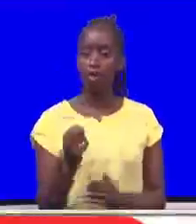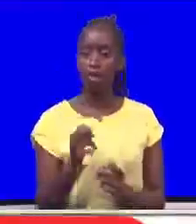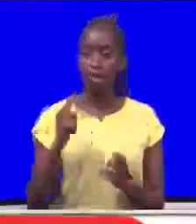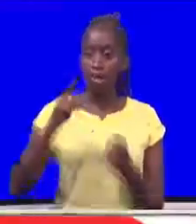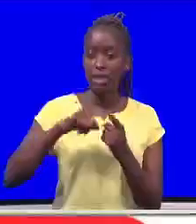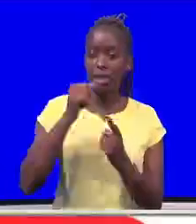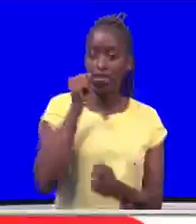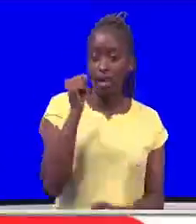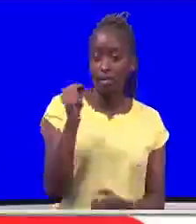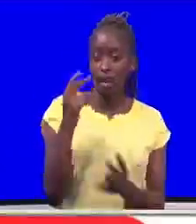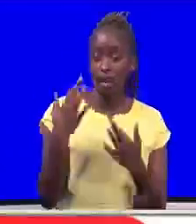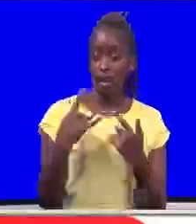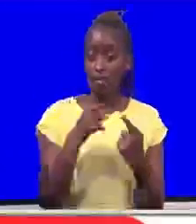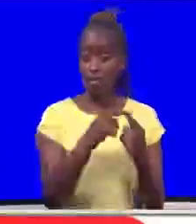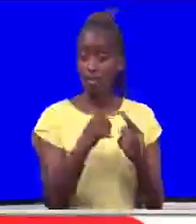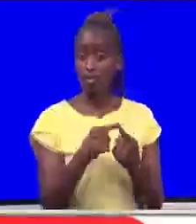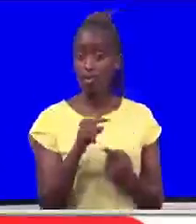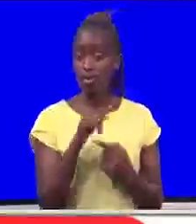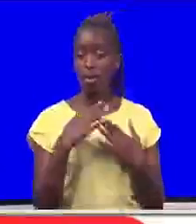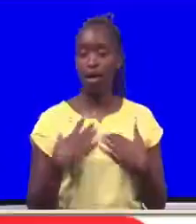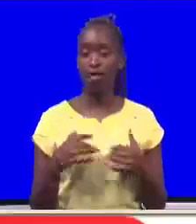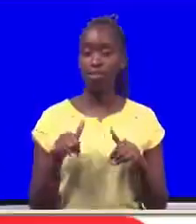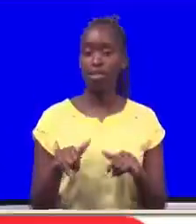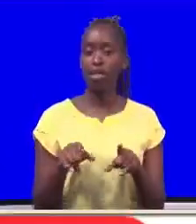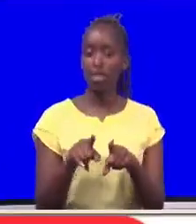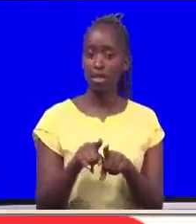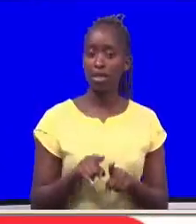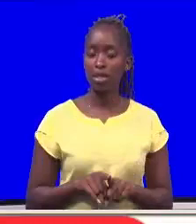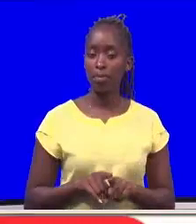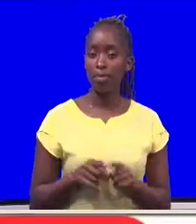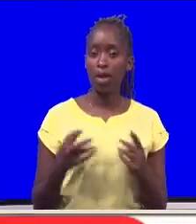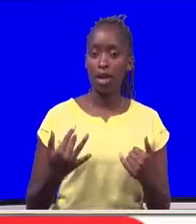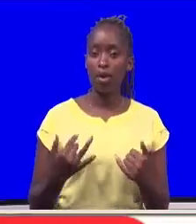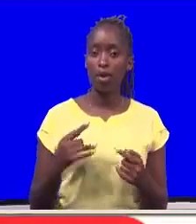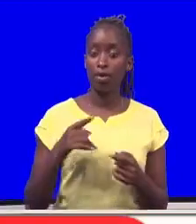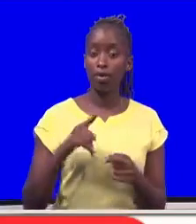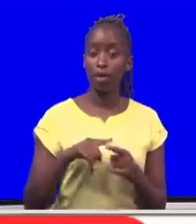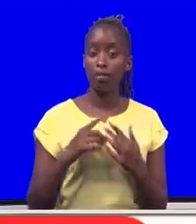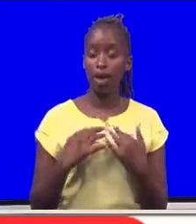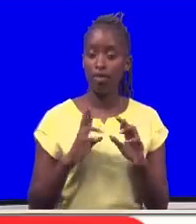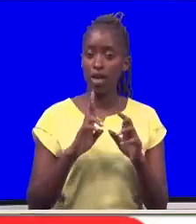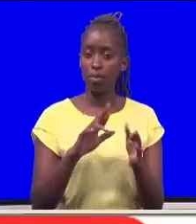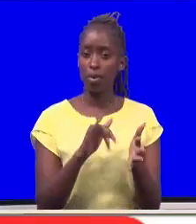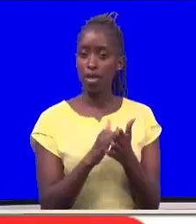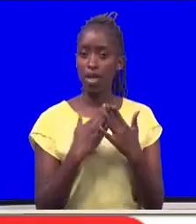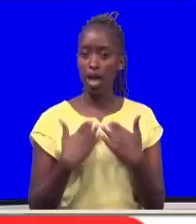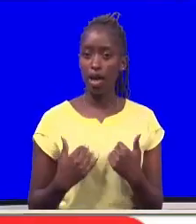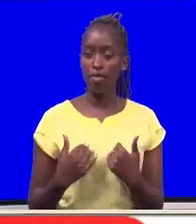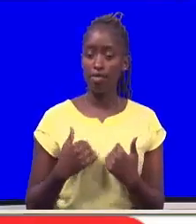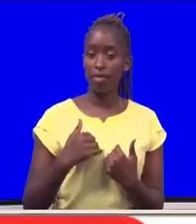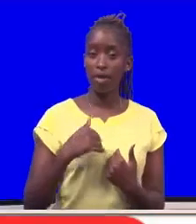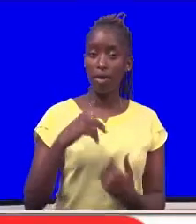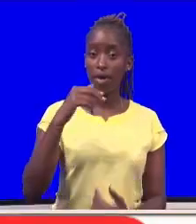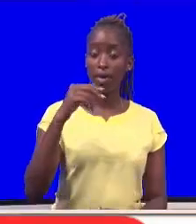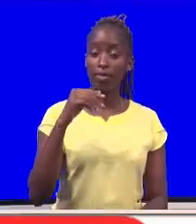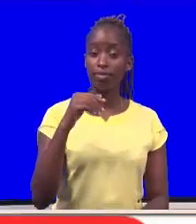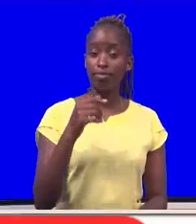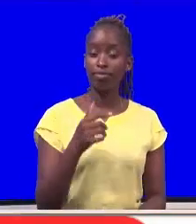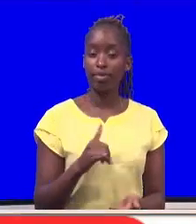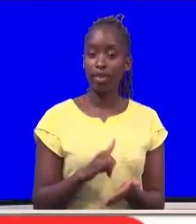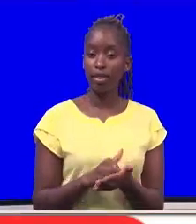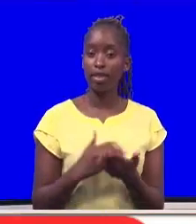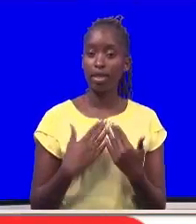500. Kiujumla bei hizo zimesalia pale pale. Kufikia wakati wa ripoti hii, paketi ya kilo mbili ya unga wa mahindi wa